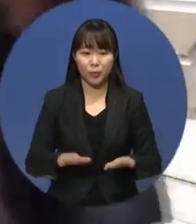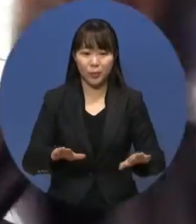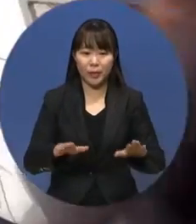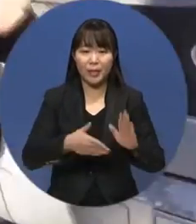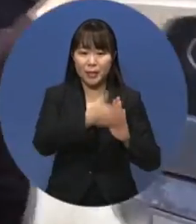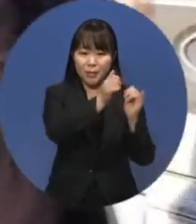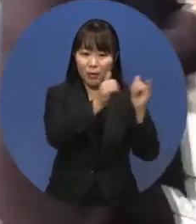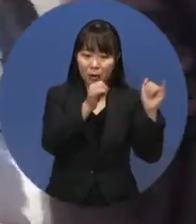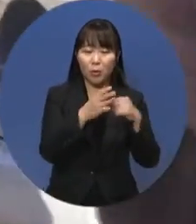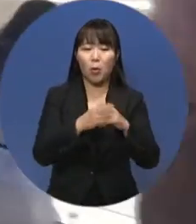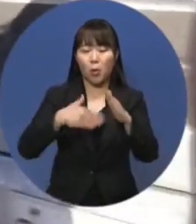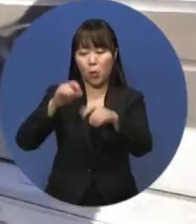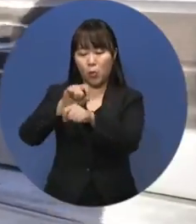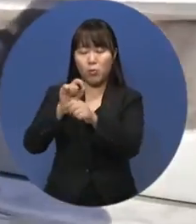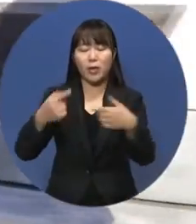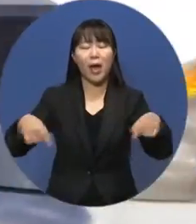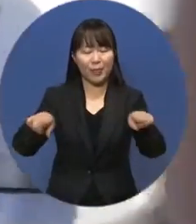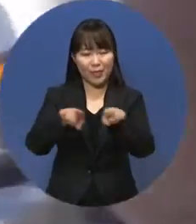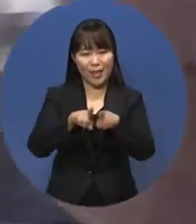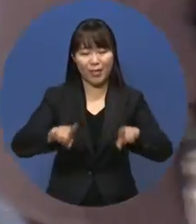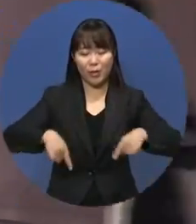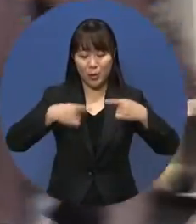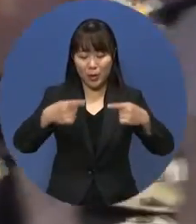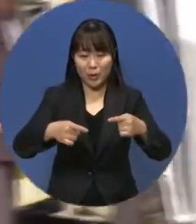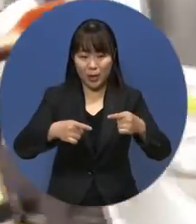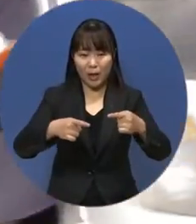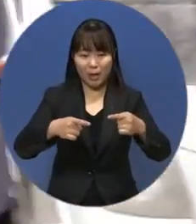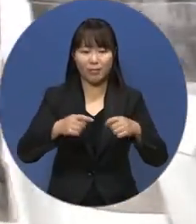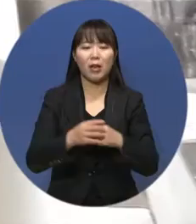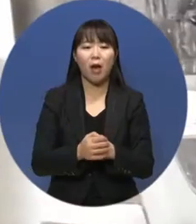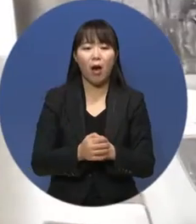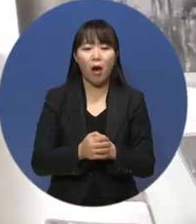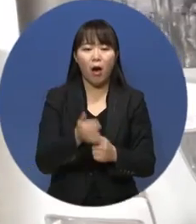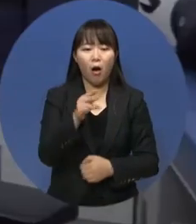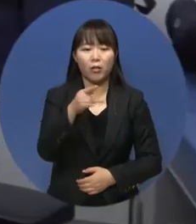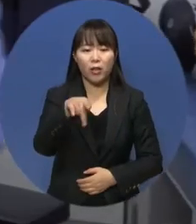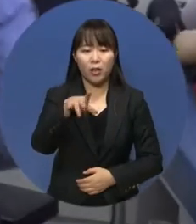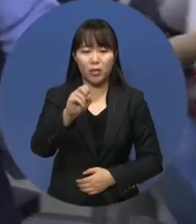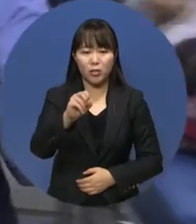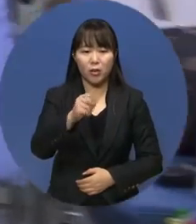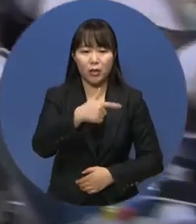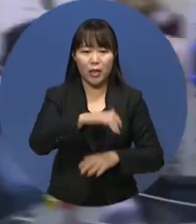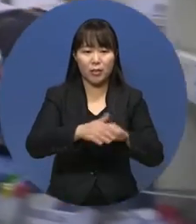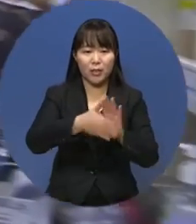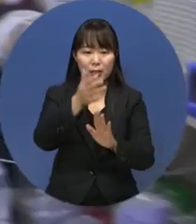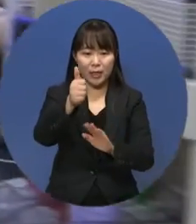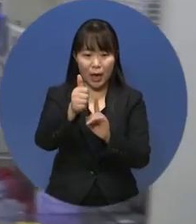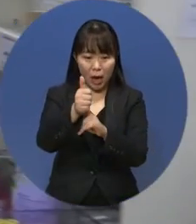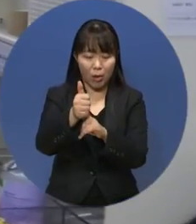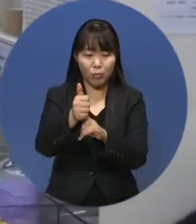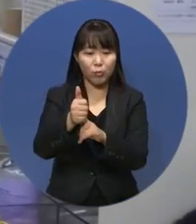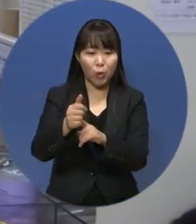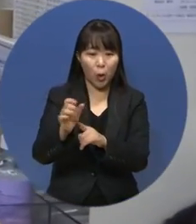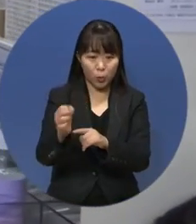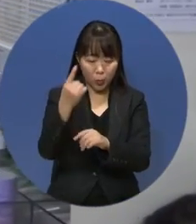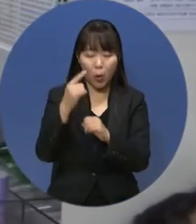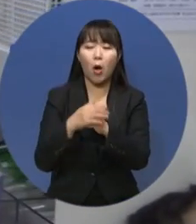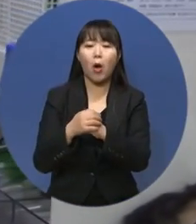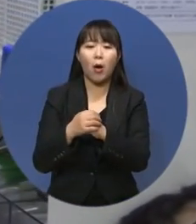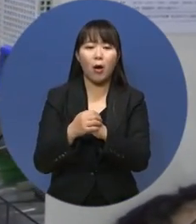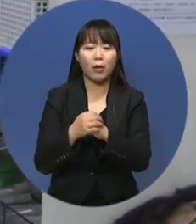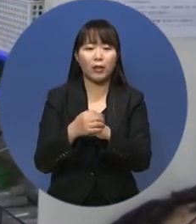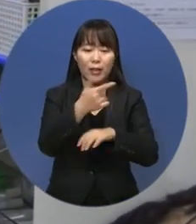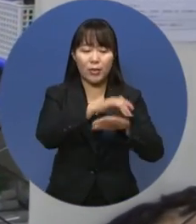시민들과 공무원이 함께 동점 아전 뜻이 모여 허태정 대전 시장을 선두로 진언 5 을 시작해 대전시